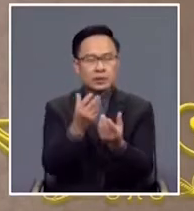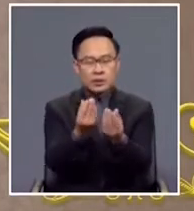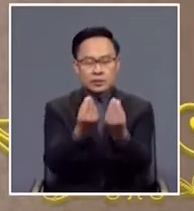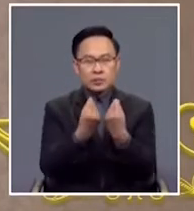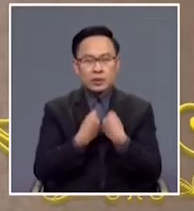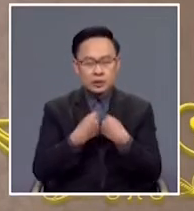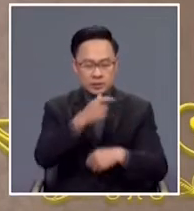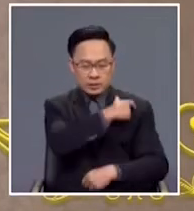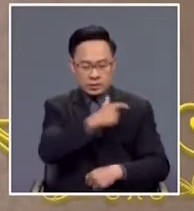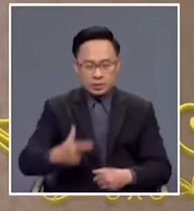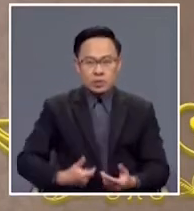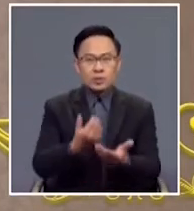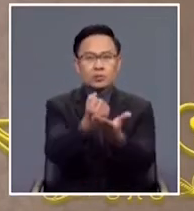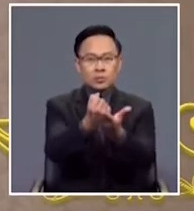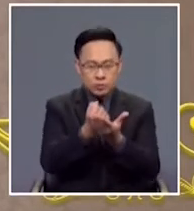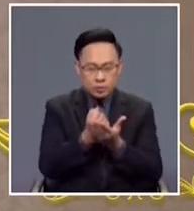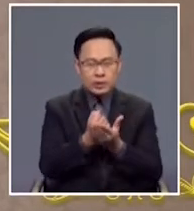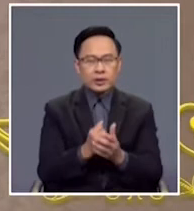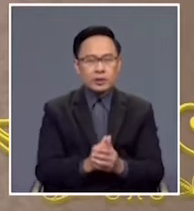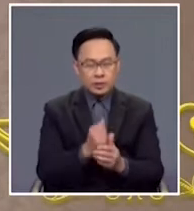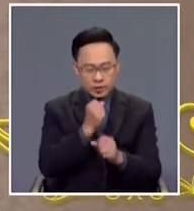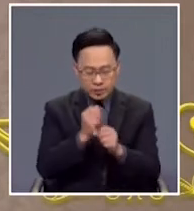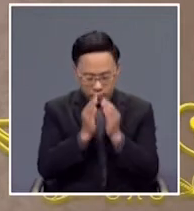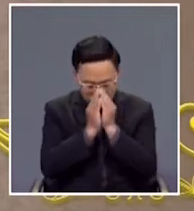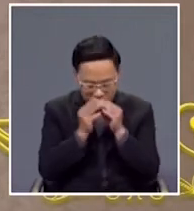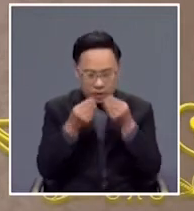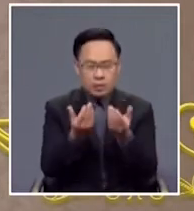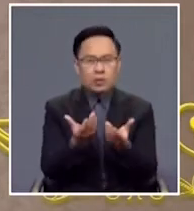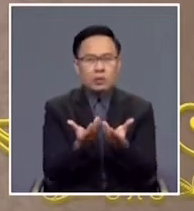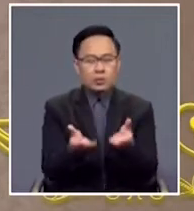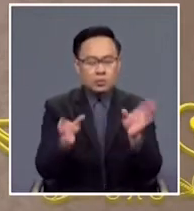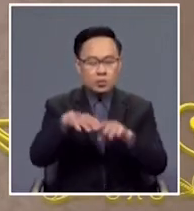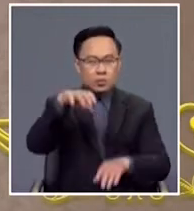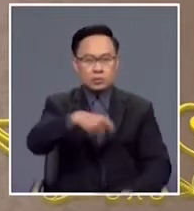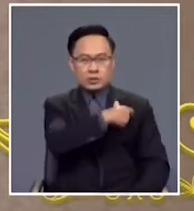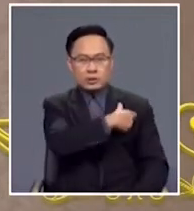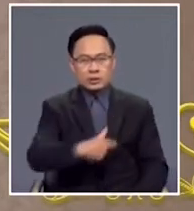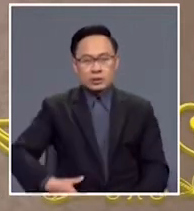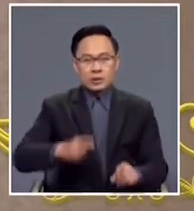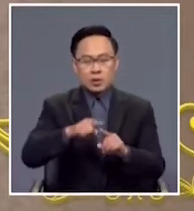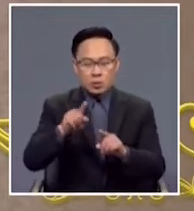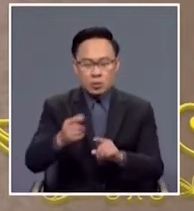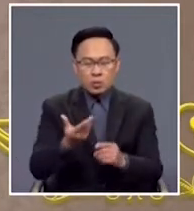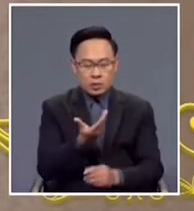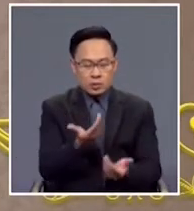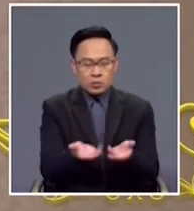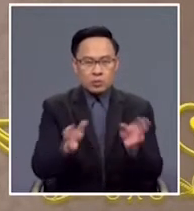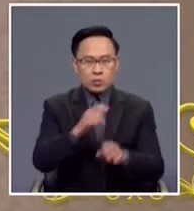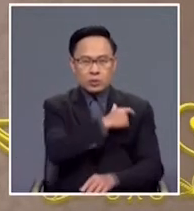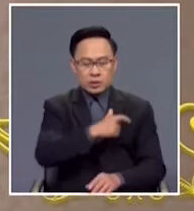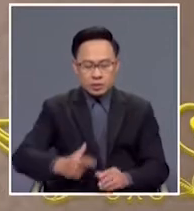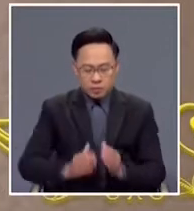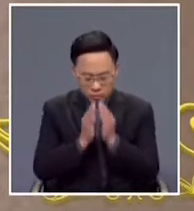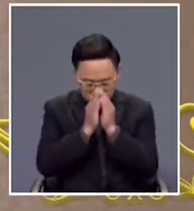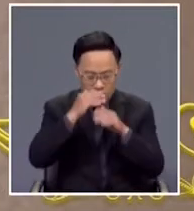คุณและแสดงความจงรักภักดีแด่พระบรมวงศานุวงศ์ทุกพระองค์ขอให้ทุกพระองค์ทรงพระเจริญพี่น้องประ